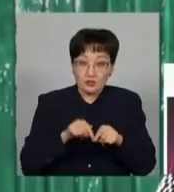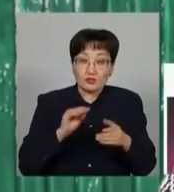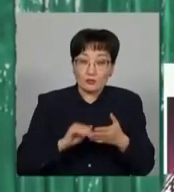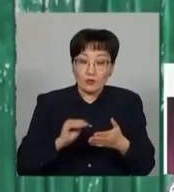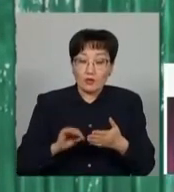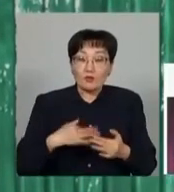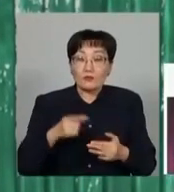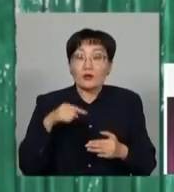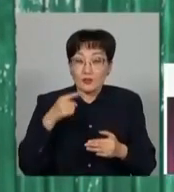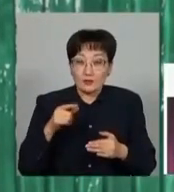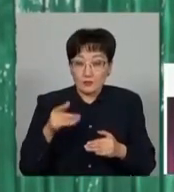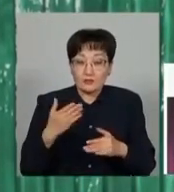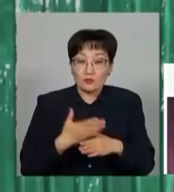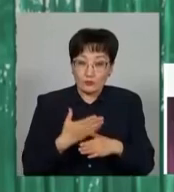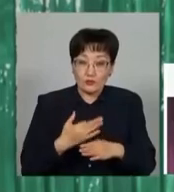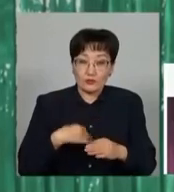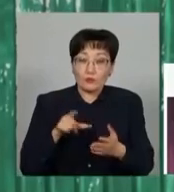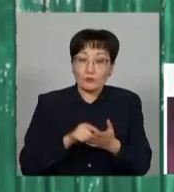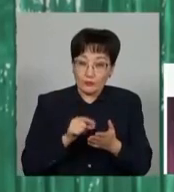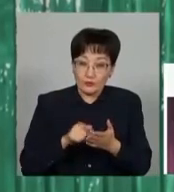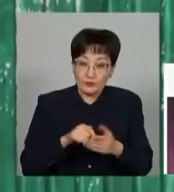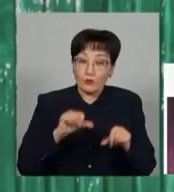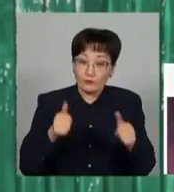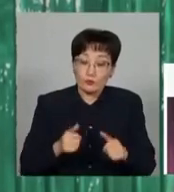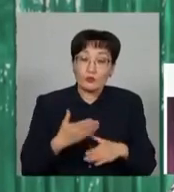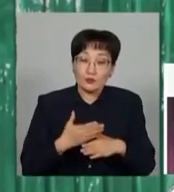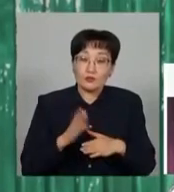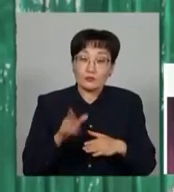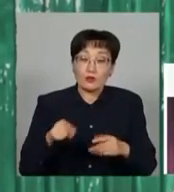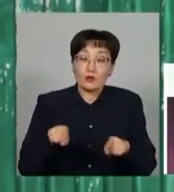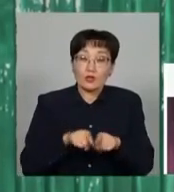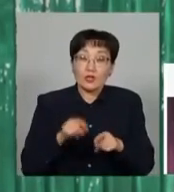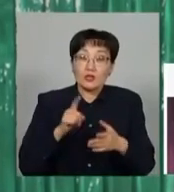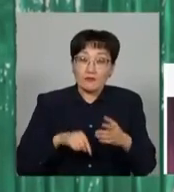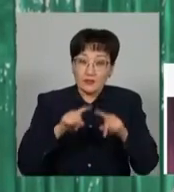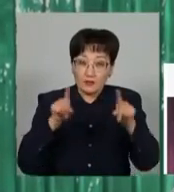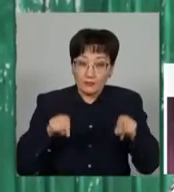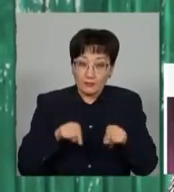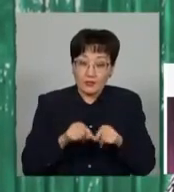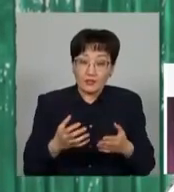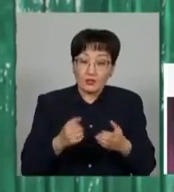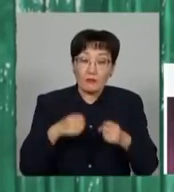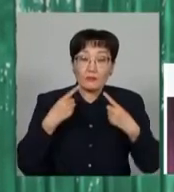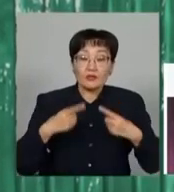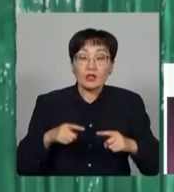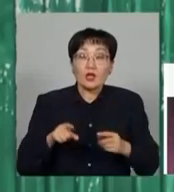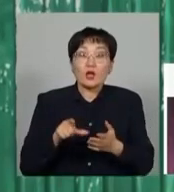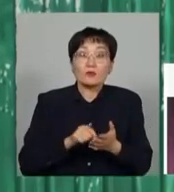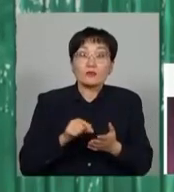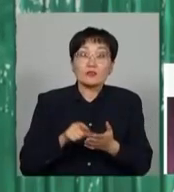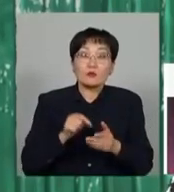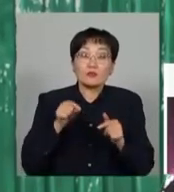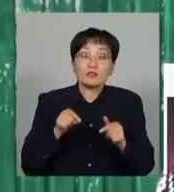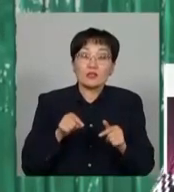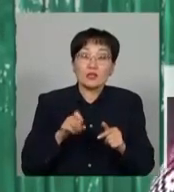Айтқан мен саған көмектесем, сол пособиемен жасап алам деп саған. Сол доверенность бергем оған. Бірақ басқа пособие мына